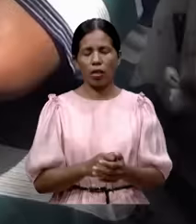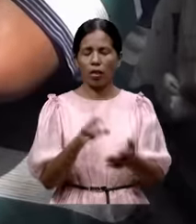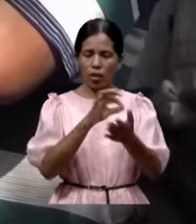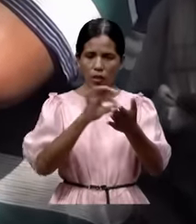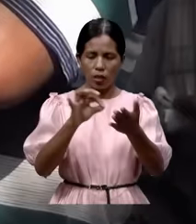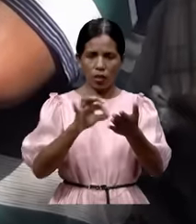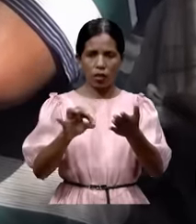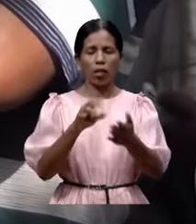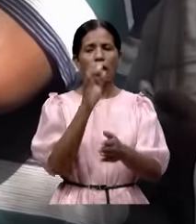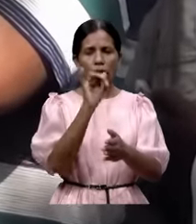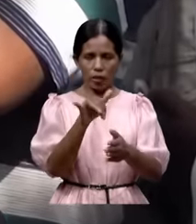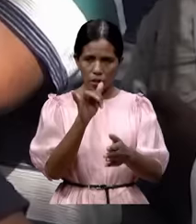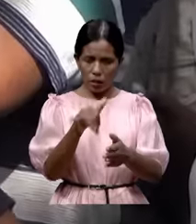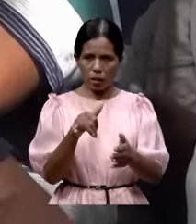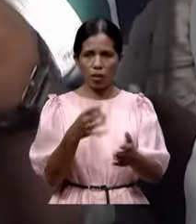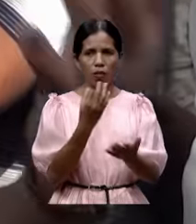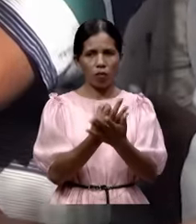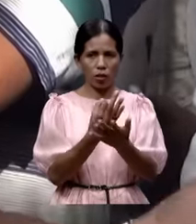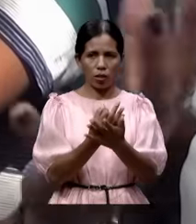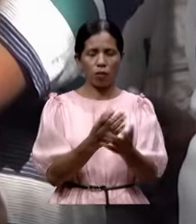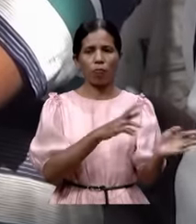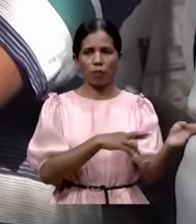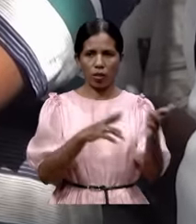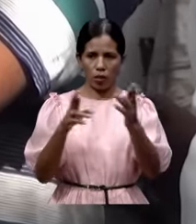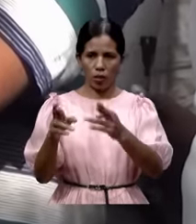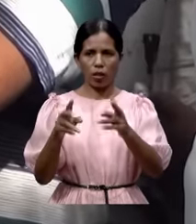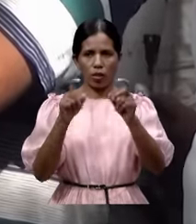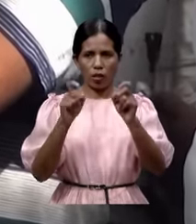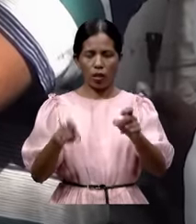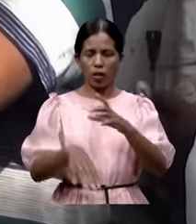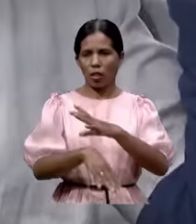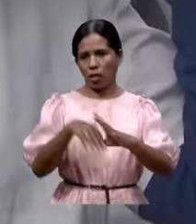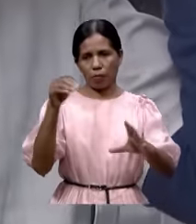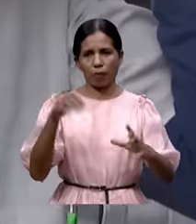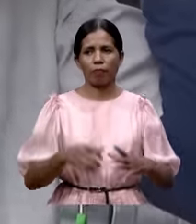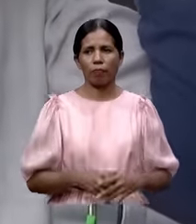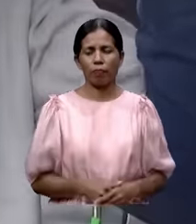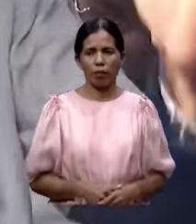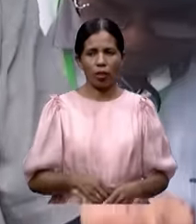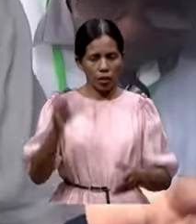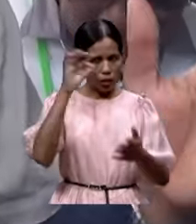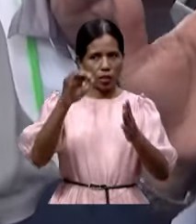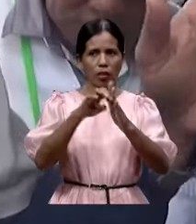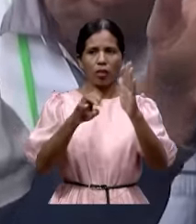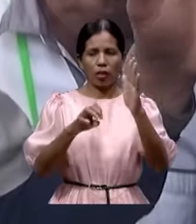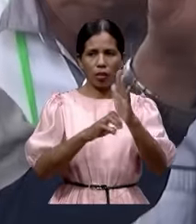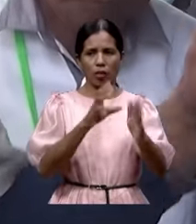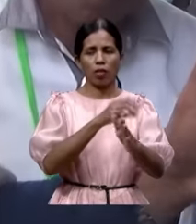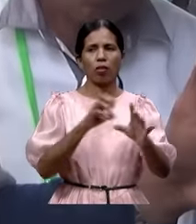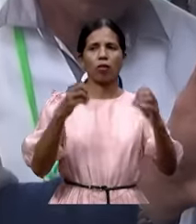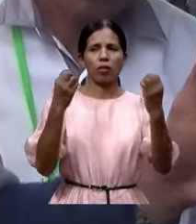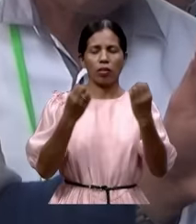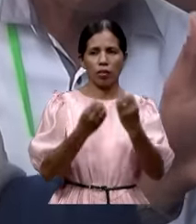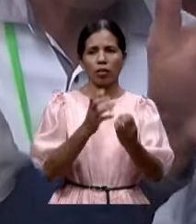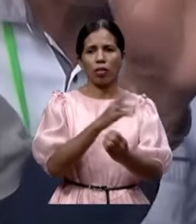termos aseta sa un redet. Sena osan tamar bankaria oke pronto. Ne tenki tenki tenki. Sekretaris Estado Asunto Toponimia na Organisasi